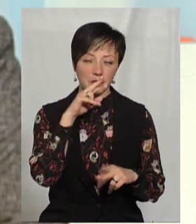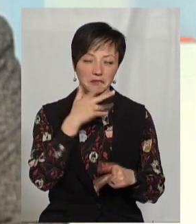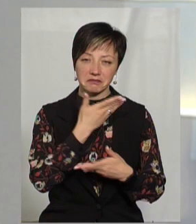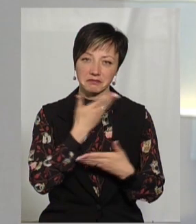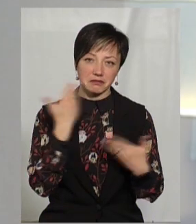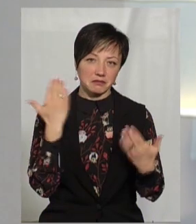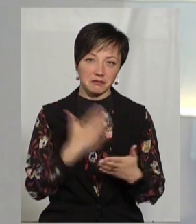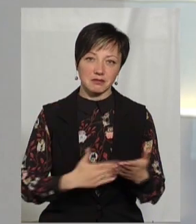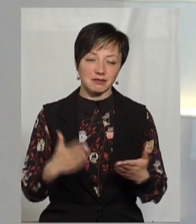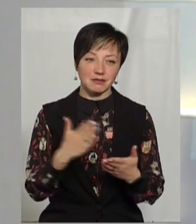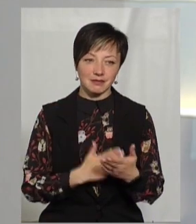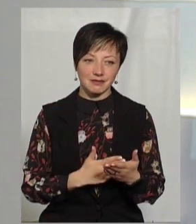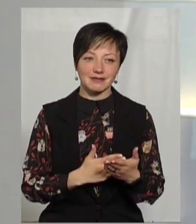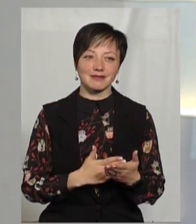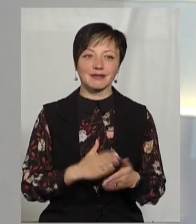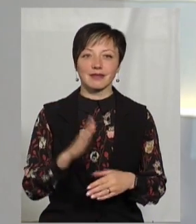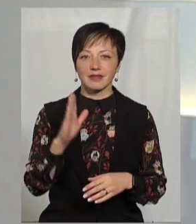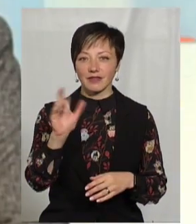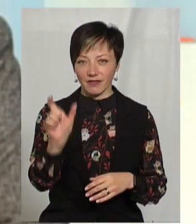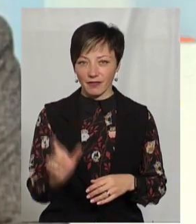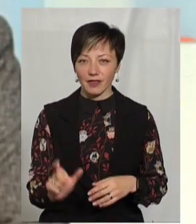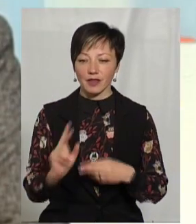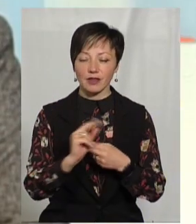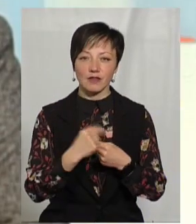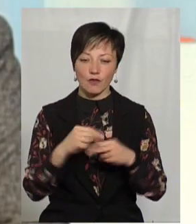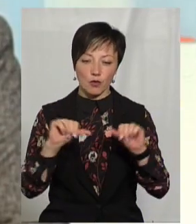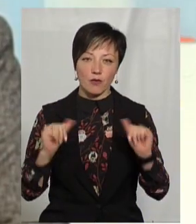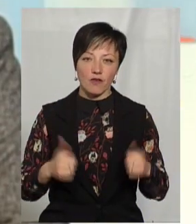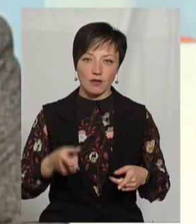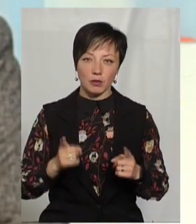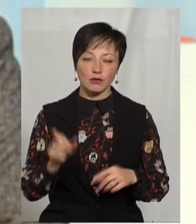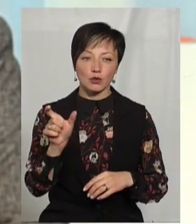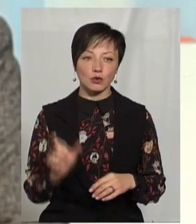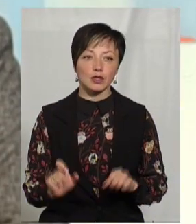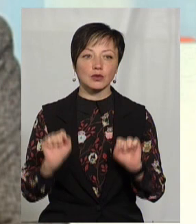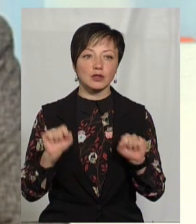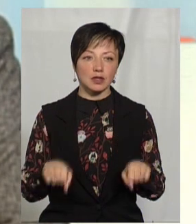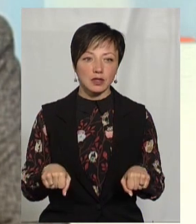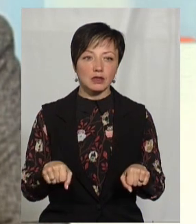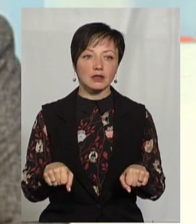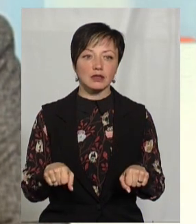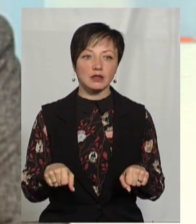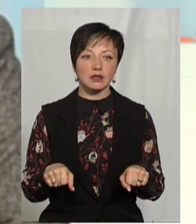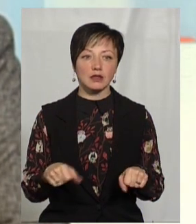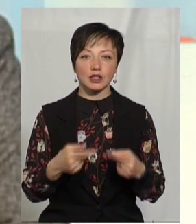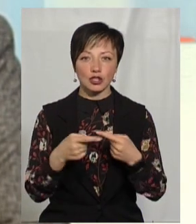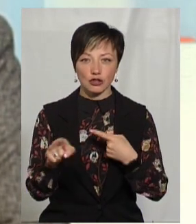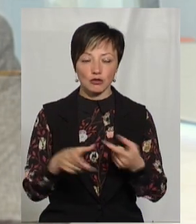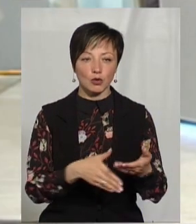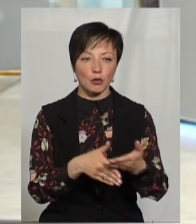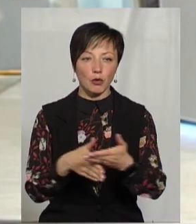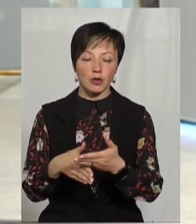за що, тому що він сформував з мене справжню людину, яка здатна ось і іншим